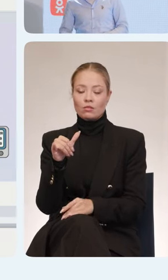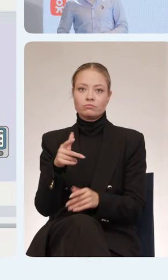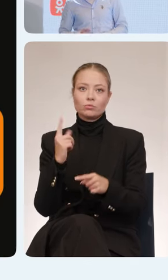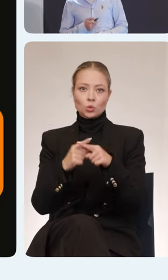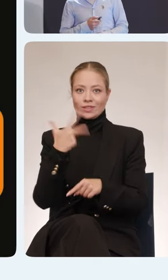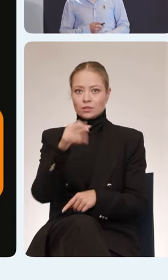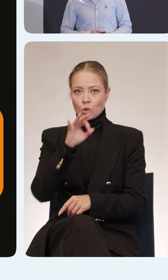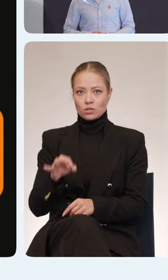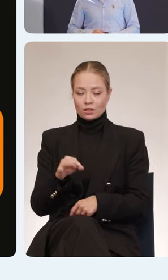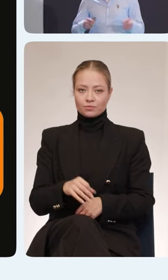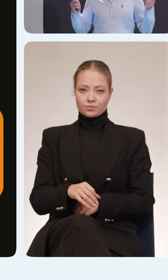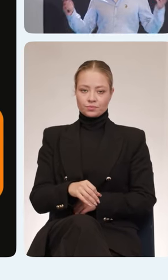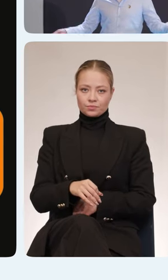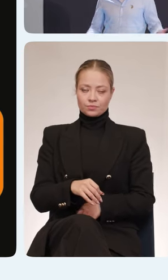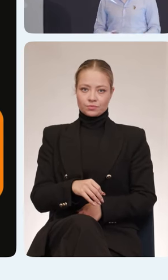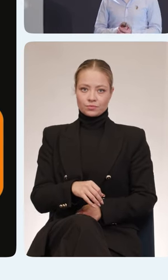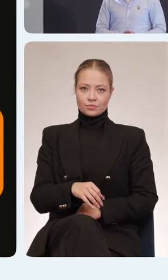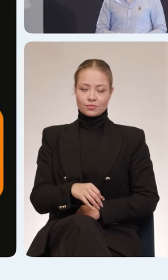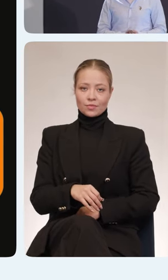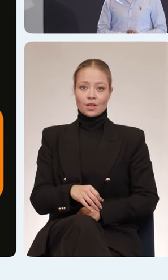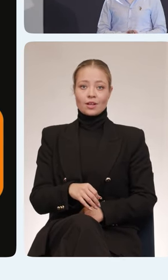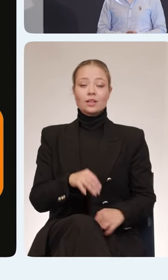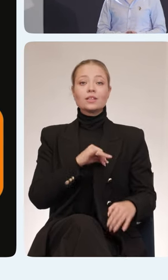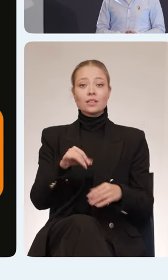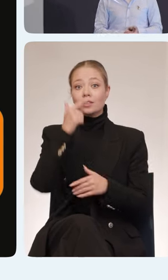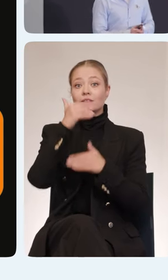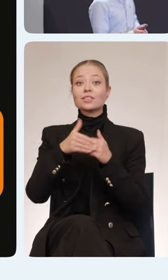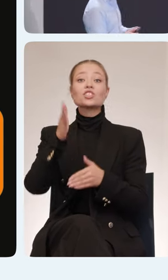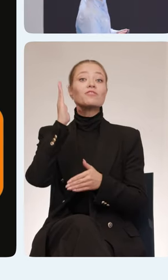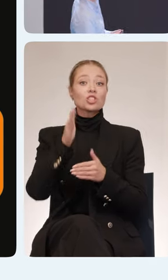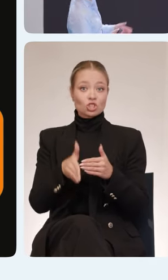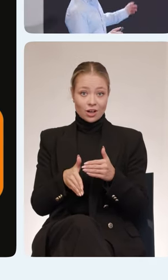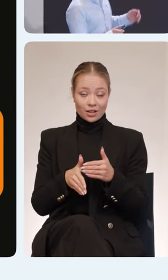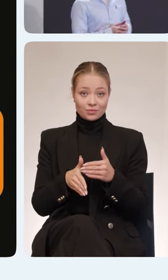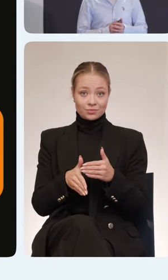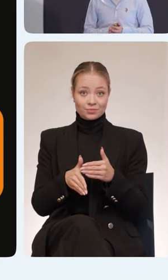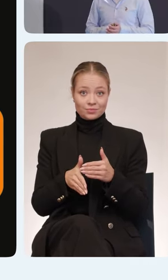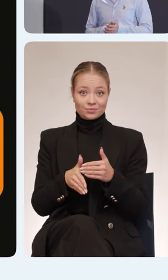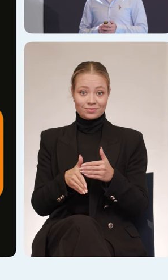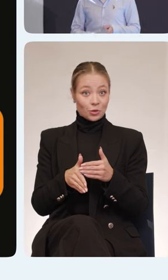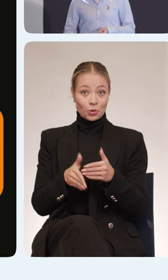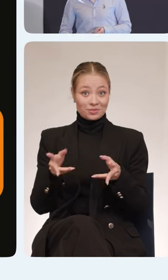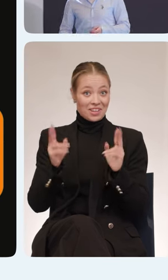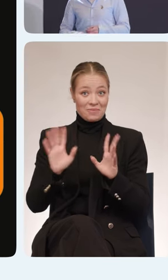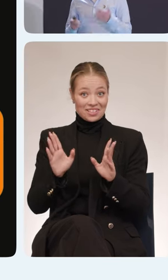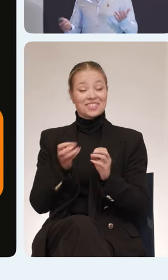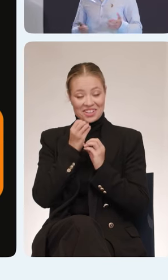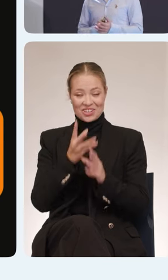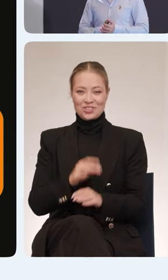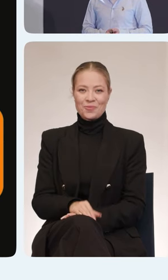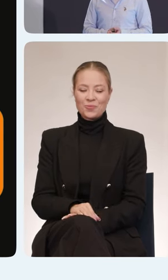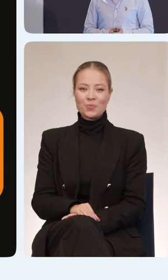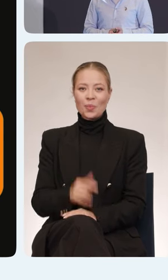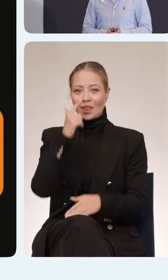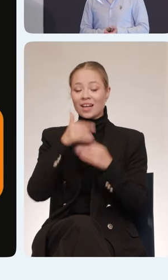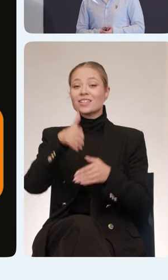проекта. Ну, собственно, завершая, вот, не обрезалось внизу, хорошо. Завершая,